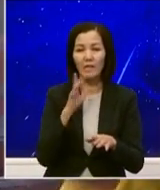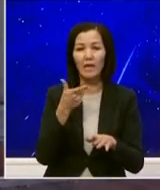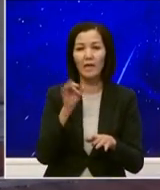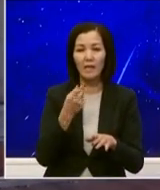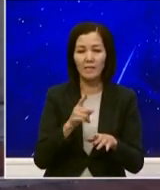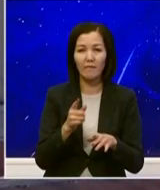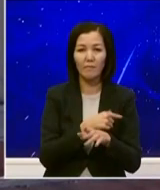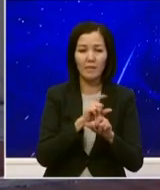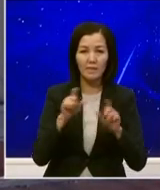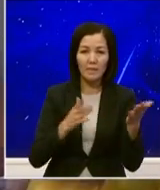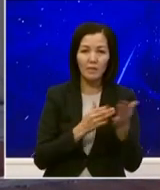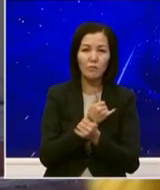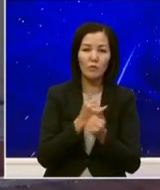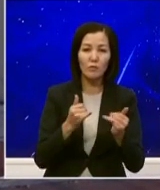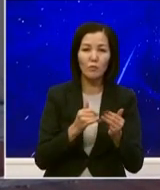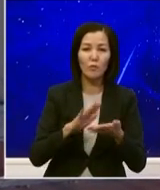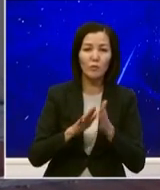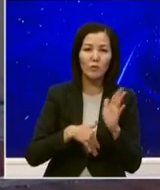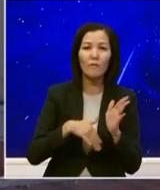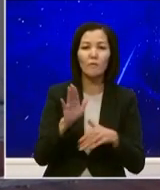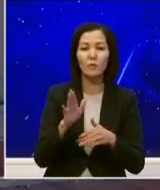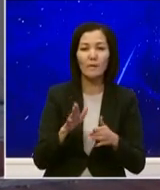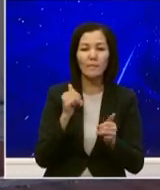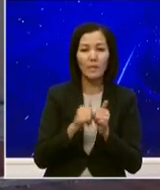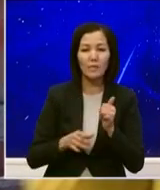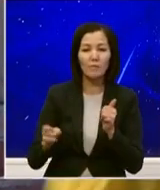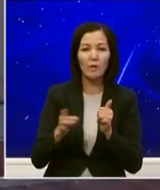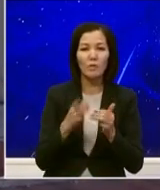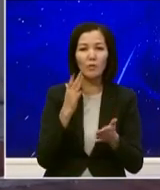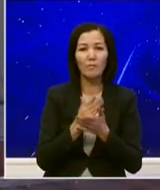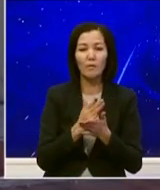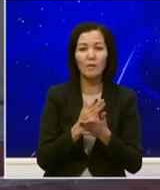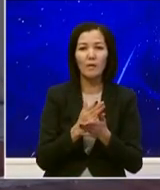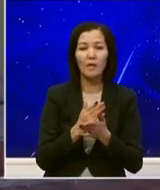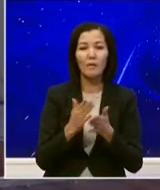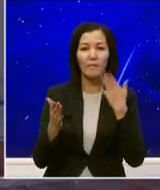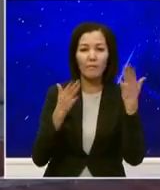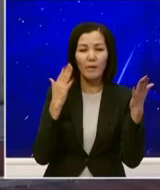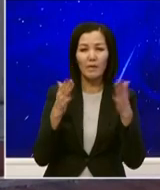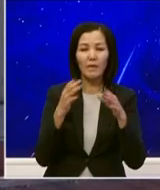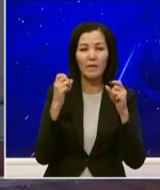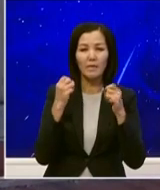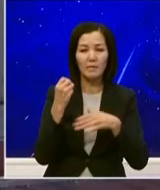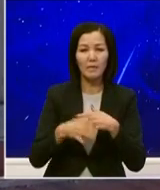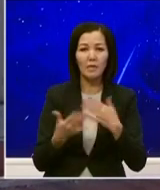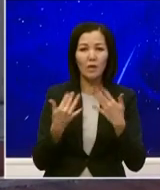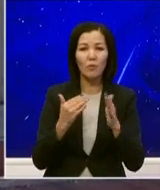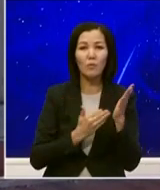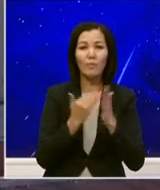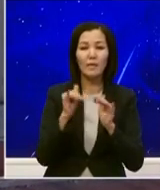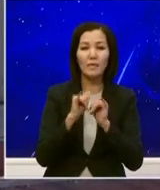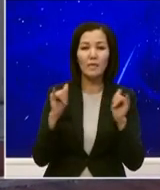чтобы медицинское обслуживание, чтобы в каждом районном центре был мегацентр. Мы хотим, чтобы АУ поднялся, потому